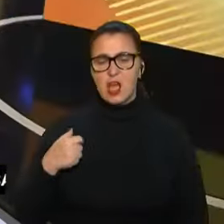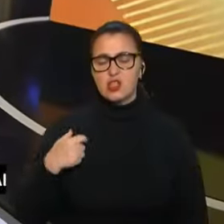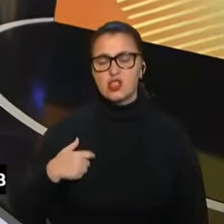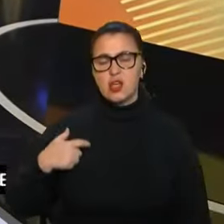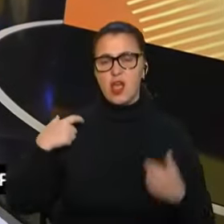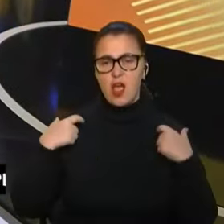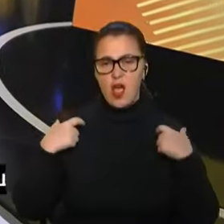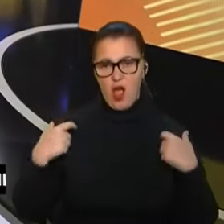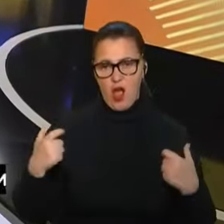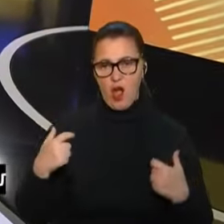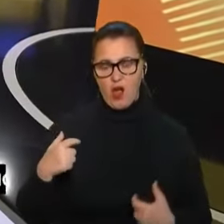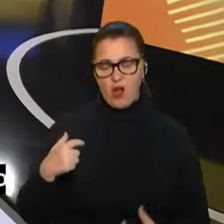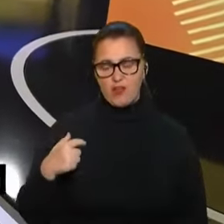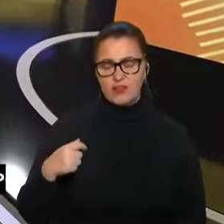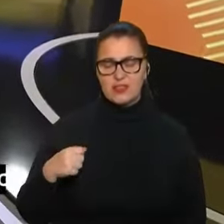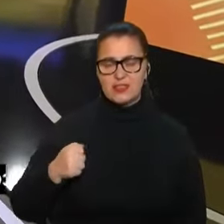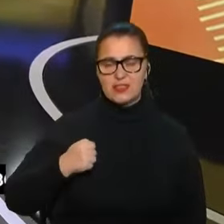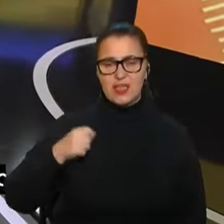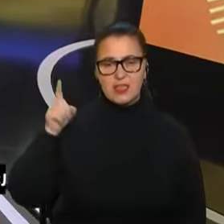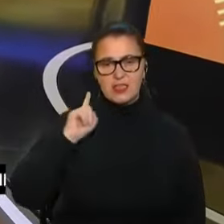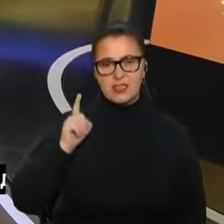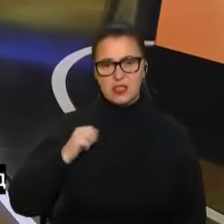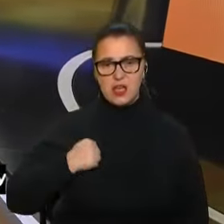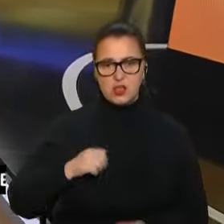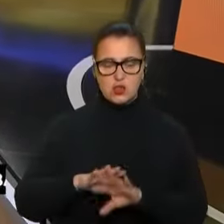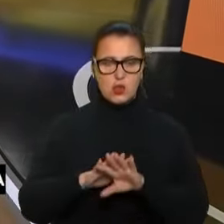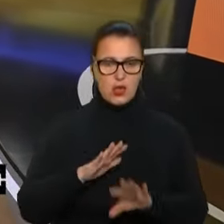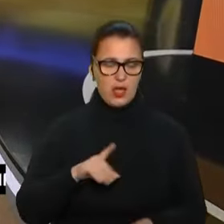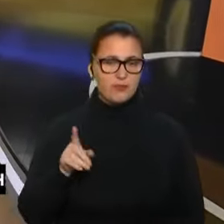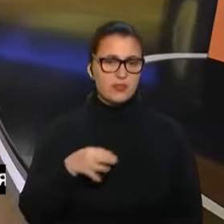Захало Сорен Карапетов був з нами на зв'язку. І якраз наш гість вже згадував про те, що інші